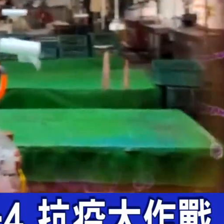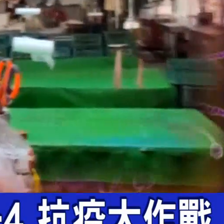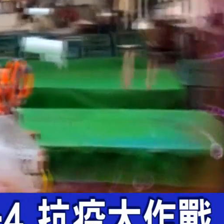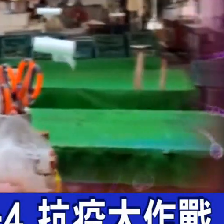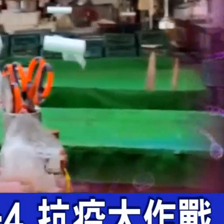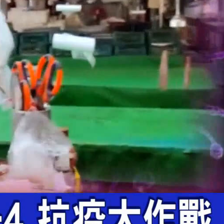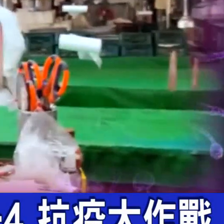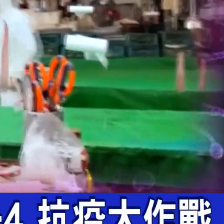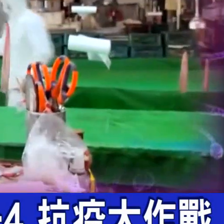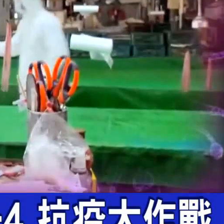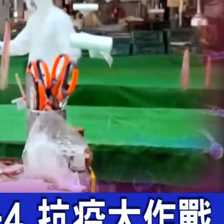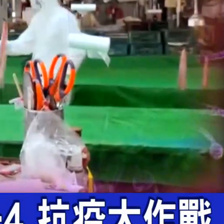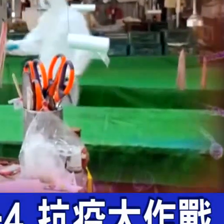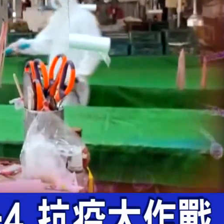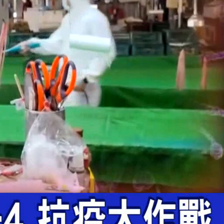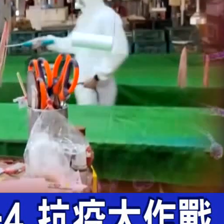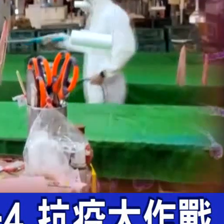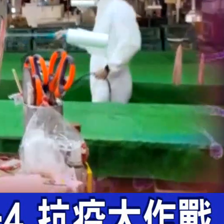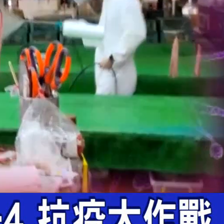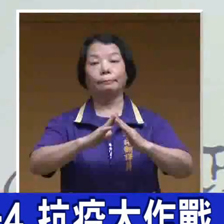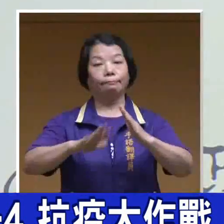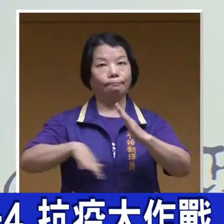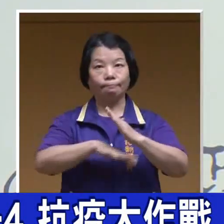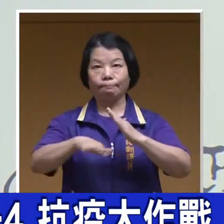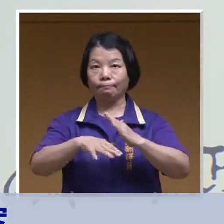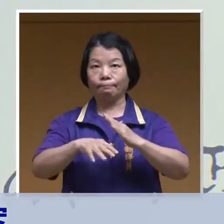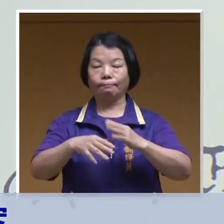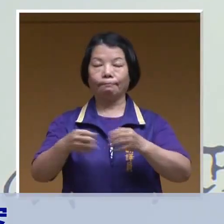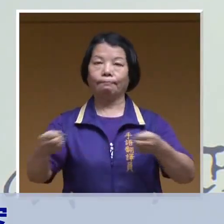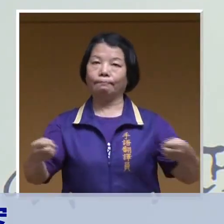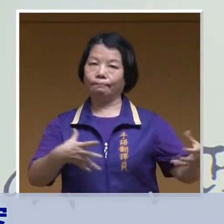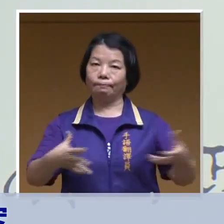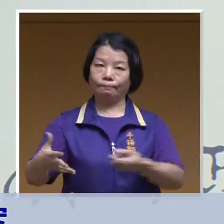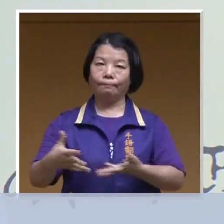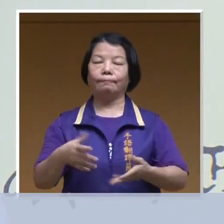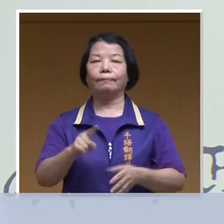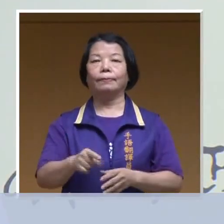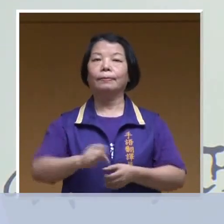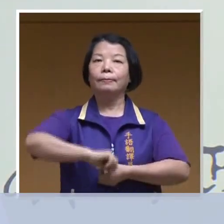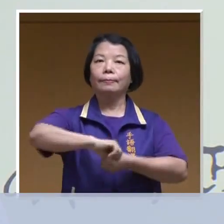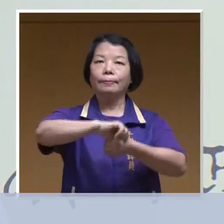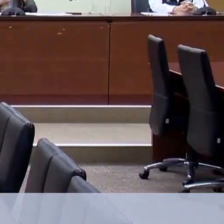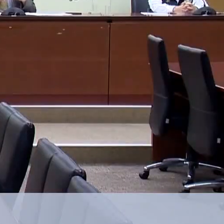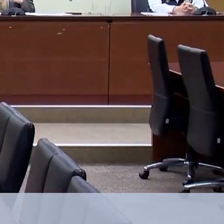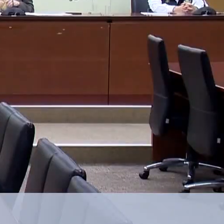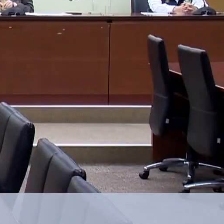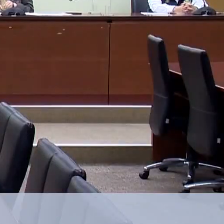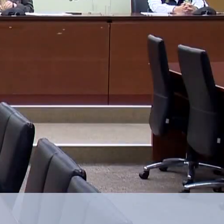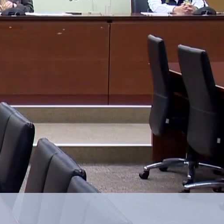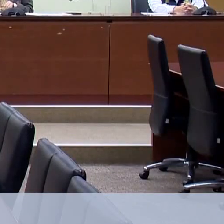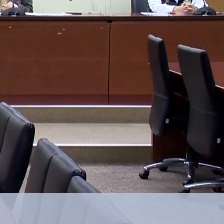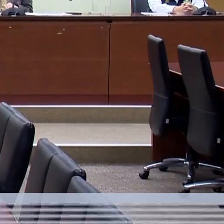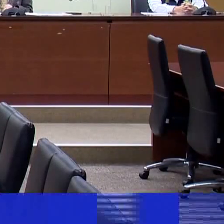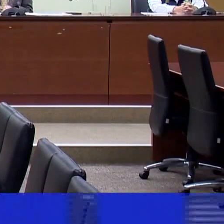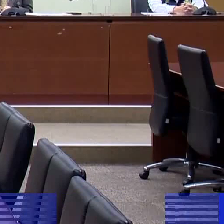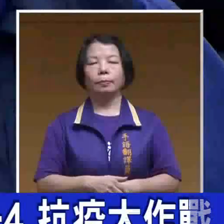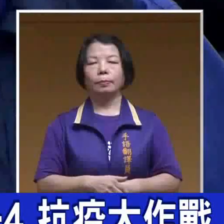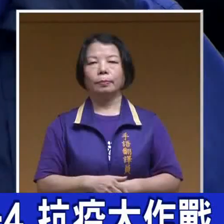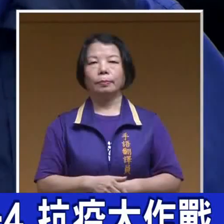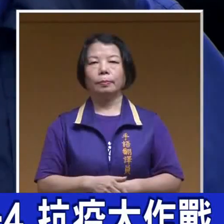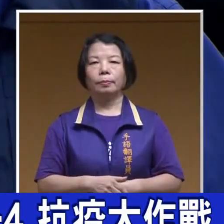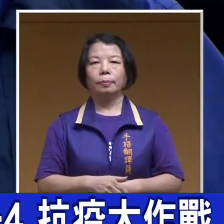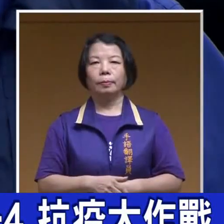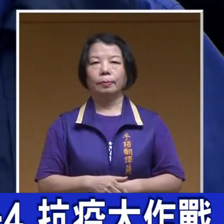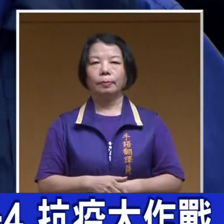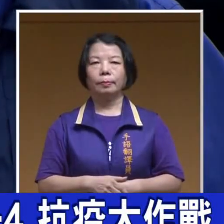检由阴性转为阳性。 高雄市的个案总共增加了是3个， 疫情依旧险峻。高雄市